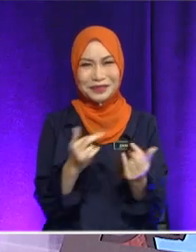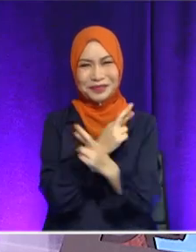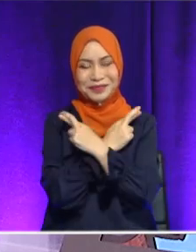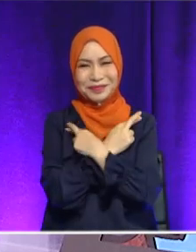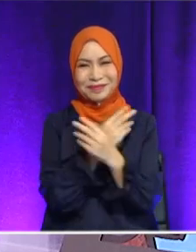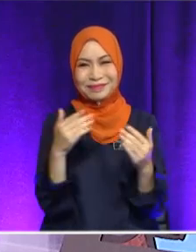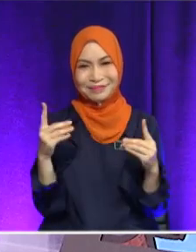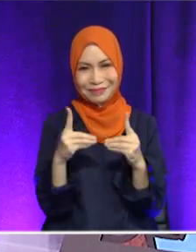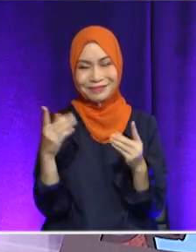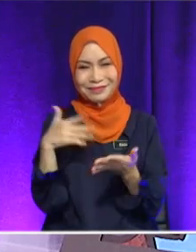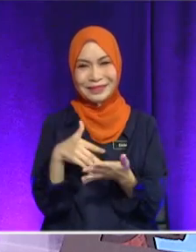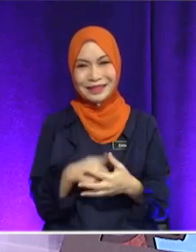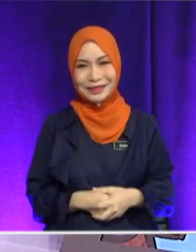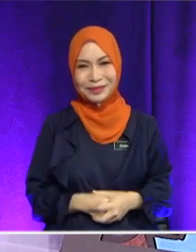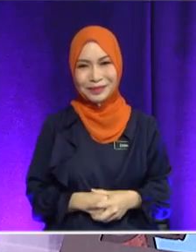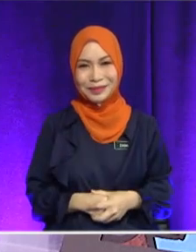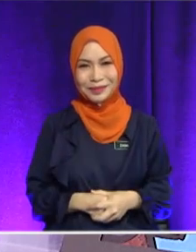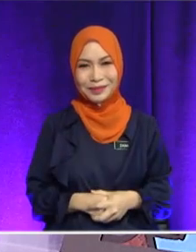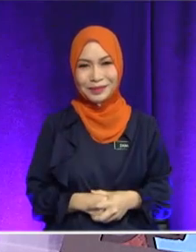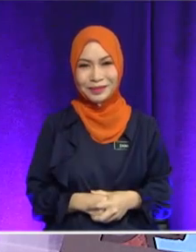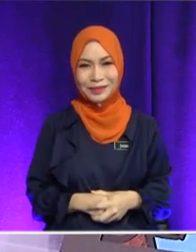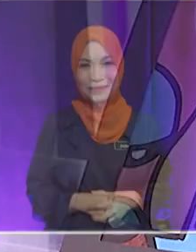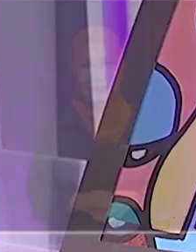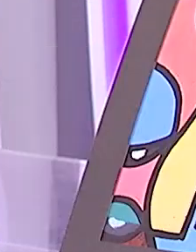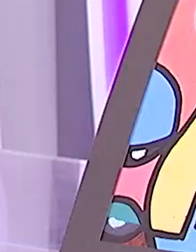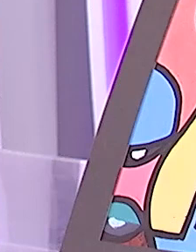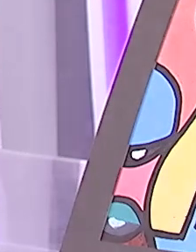daripada cikupasti jangan kemana-mana